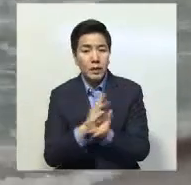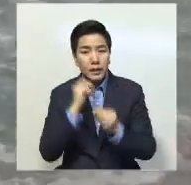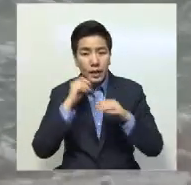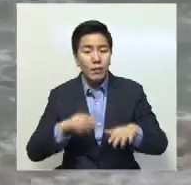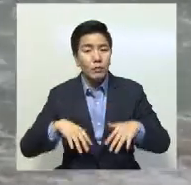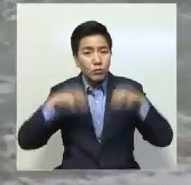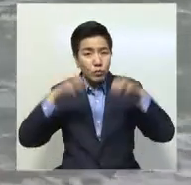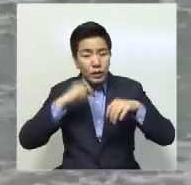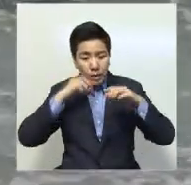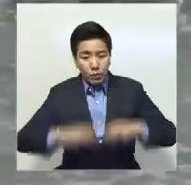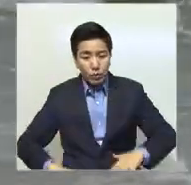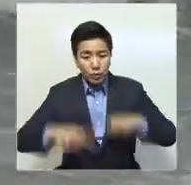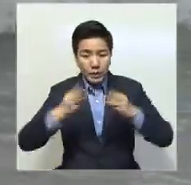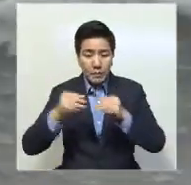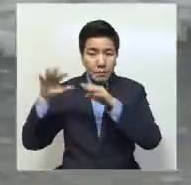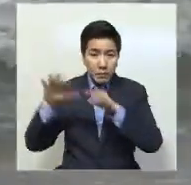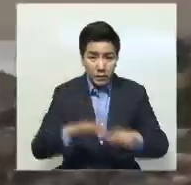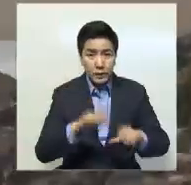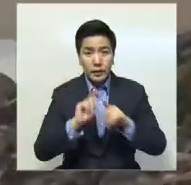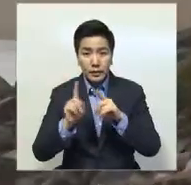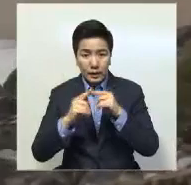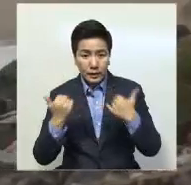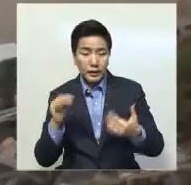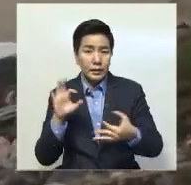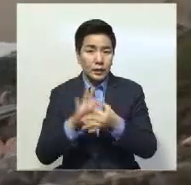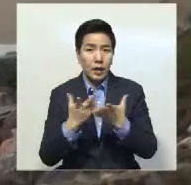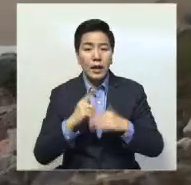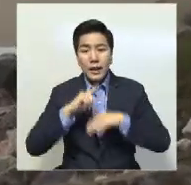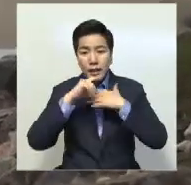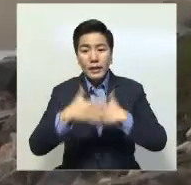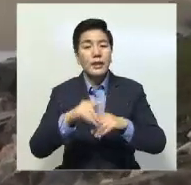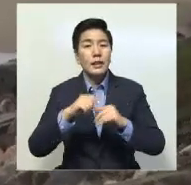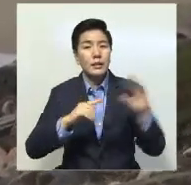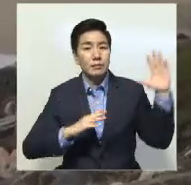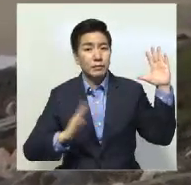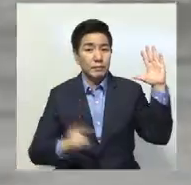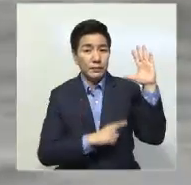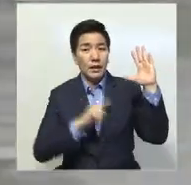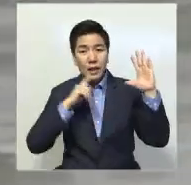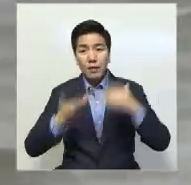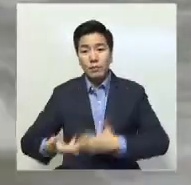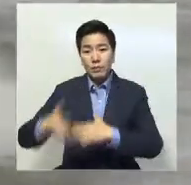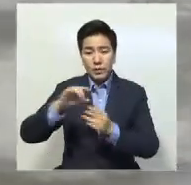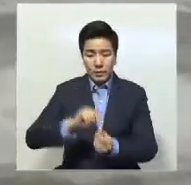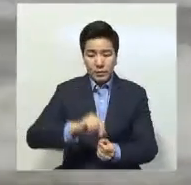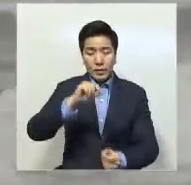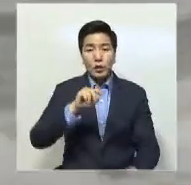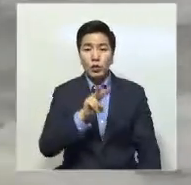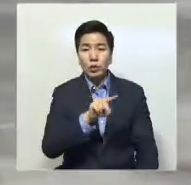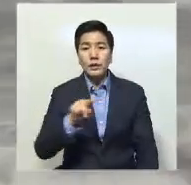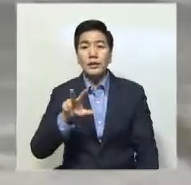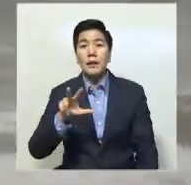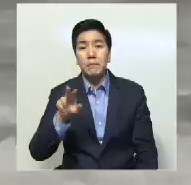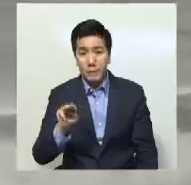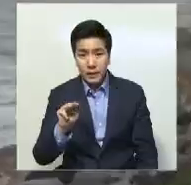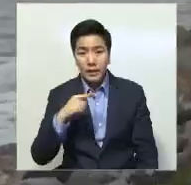มฉับพลันน้ำล้นตลิ่งและดินโคลนถล่ม นอกจากนี้นะคะบริเวณทะเลอันดามันก็มีคลื่นสูงนะคะคลื่นเนี่ยสูงอยู่ประมาณสัก 2-3 เม